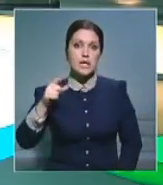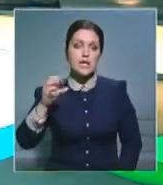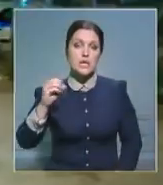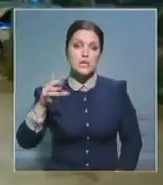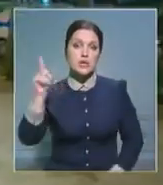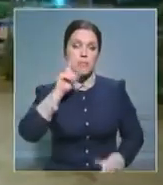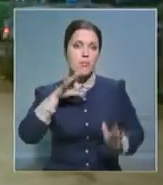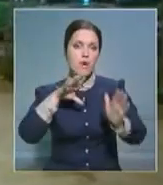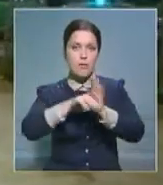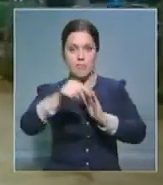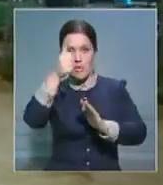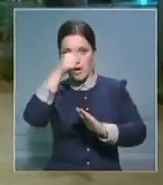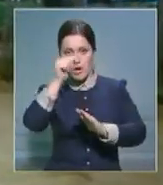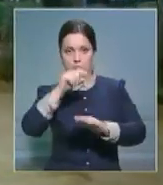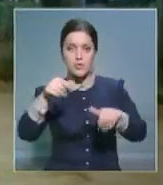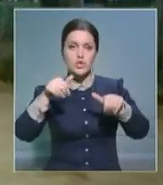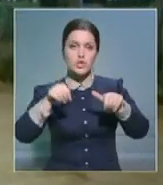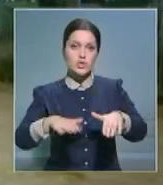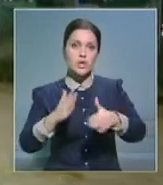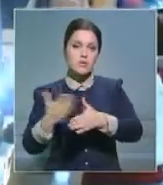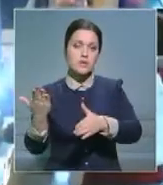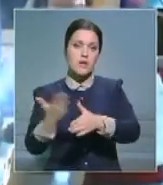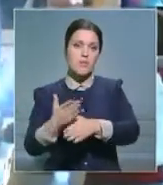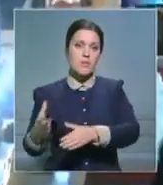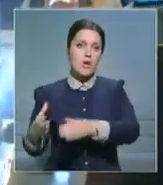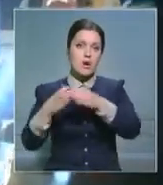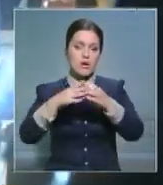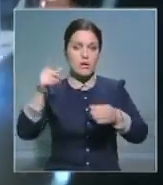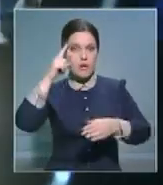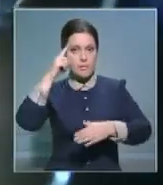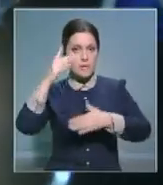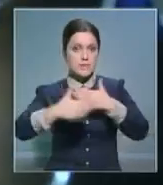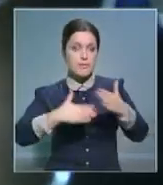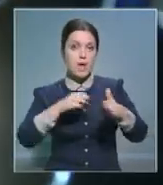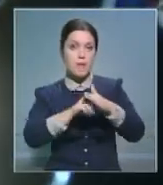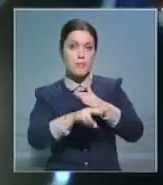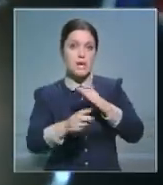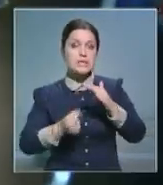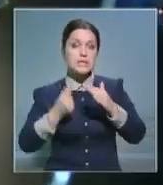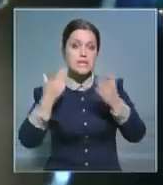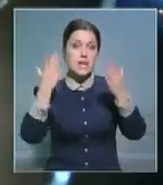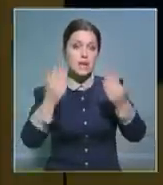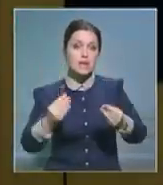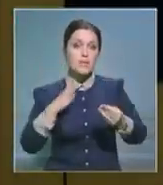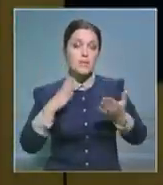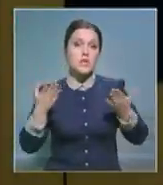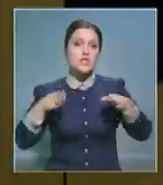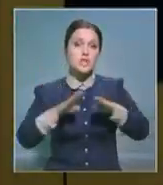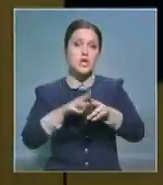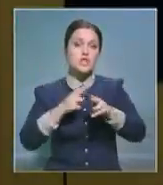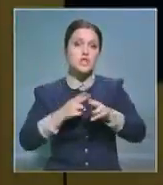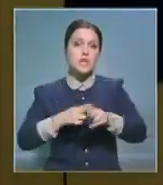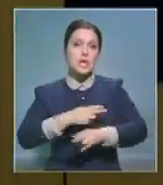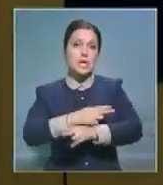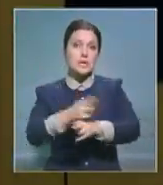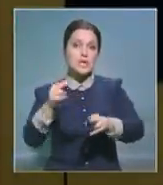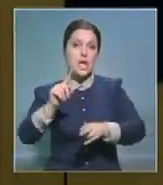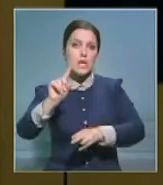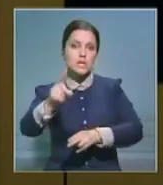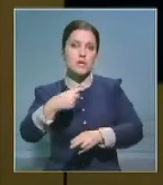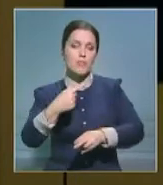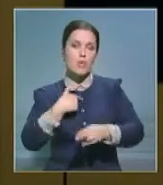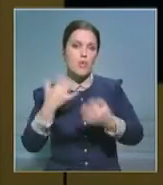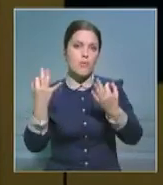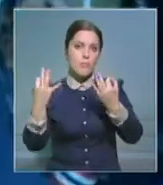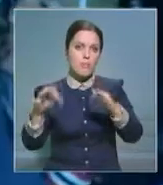Афинах. Решение о вывозе было принято в связи с беспорядками. Беженцы несколько дней блокировали железную дорогу, требуя пропустить их